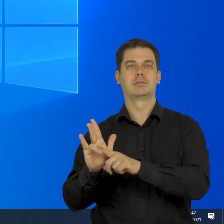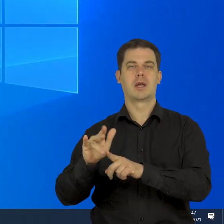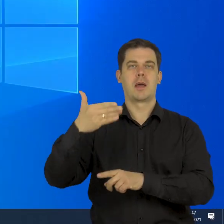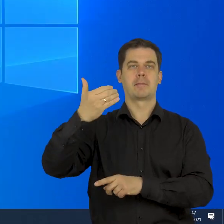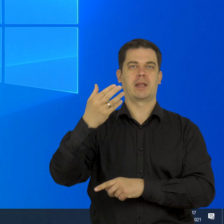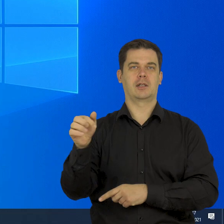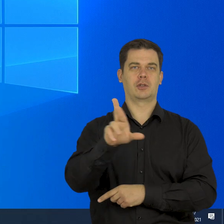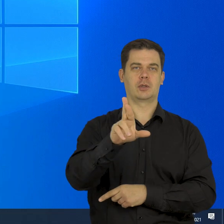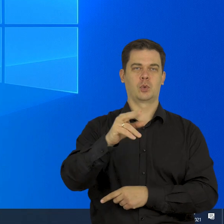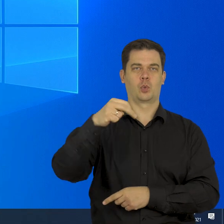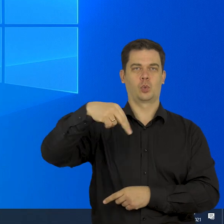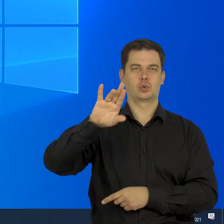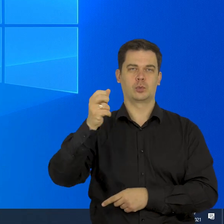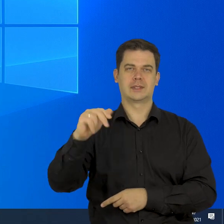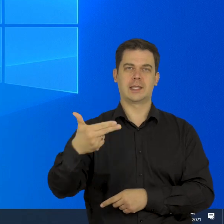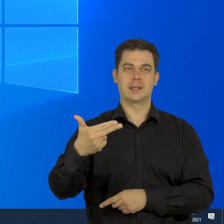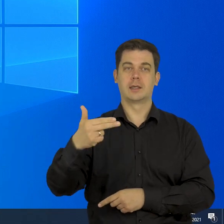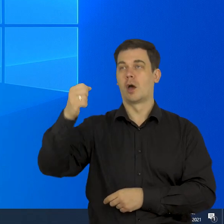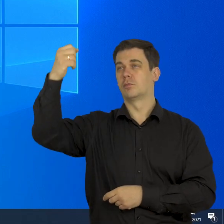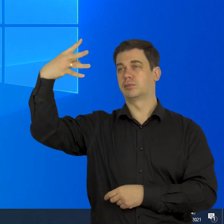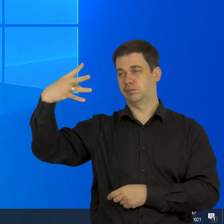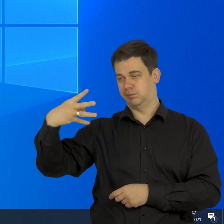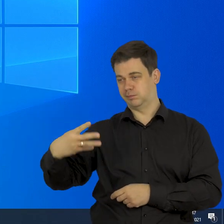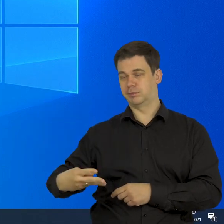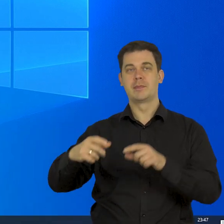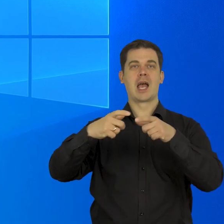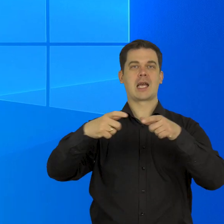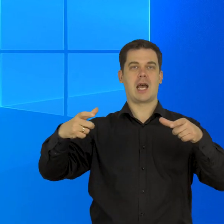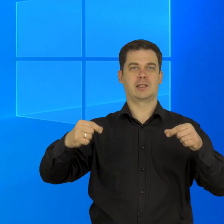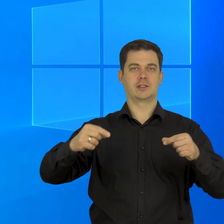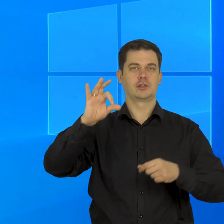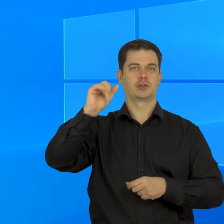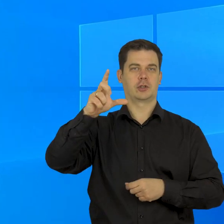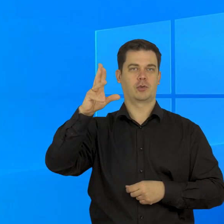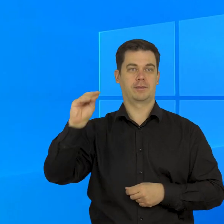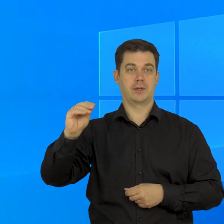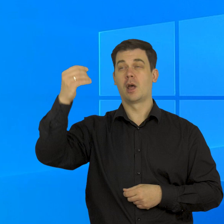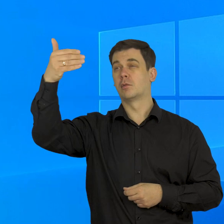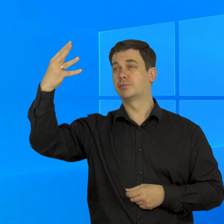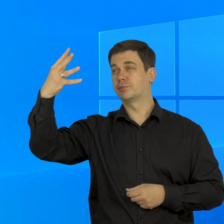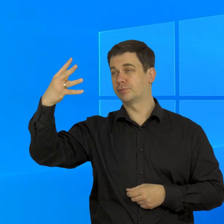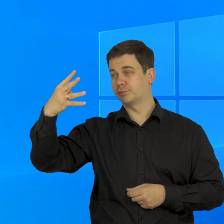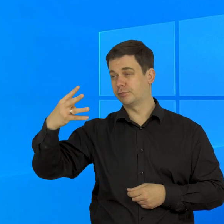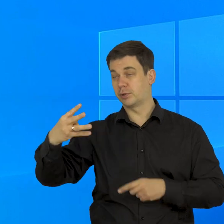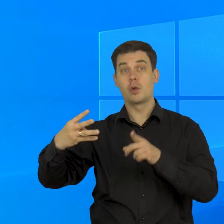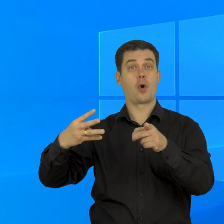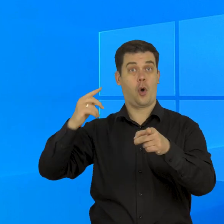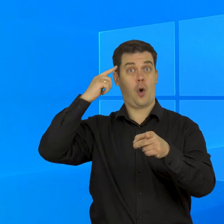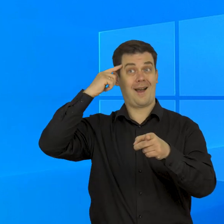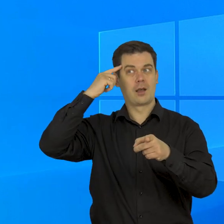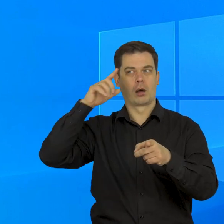opcję Menedżer urządzeń. Rozwiń karty sieciowe i odszukaj na liście zapamiętaną